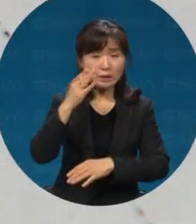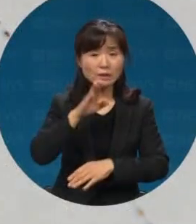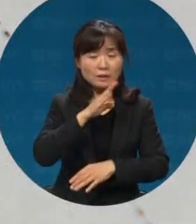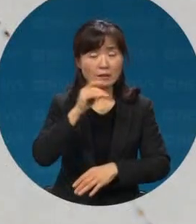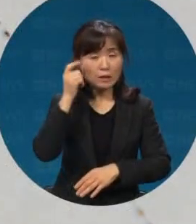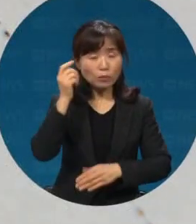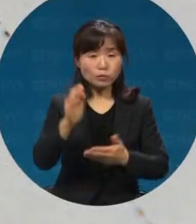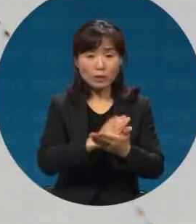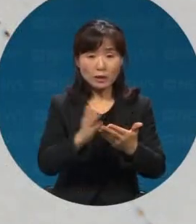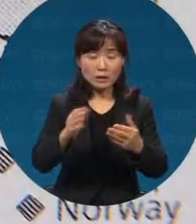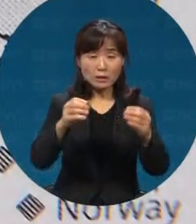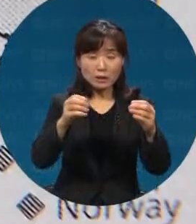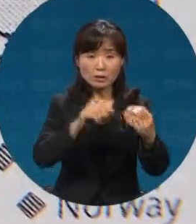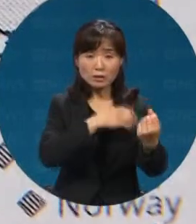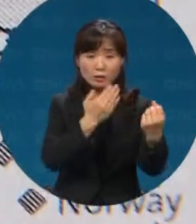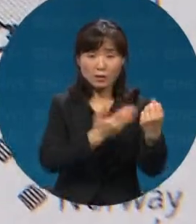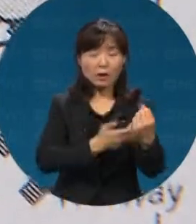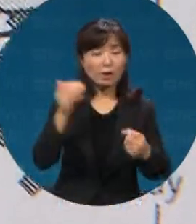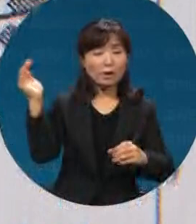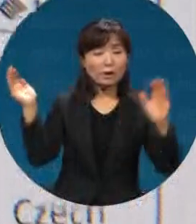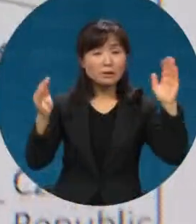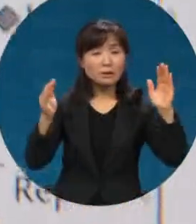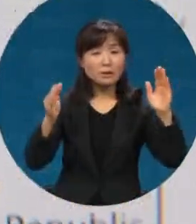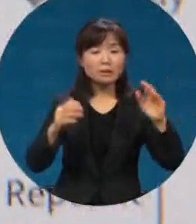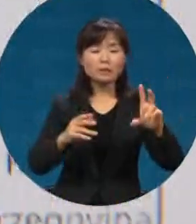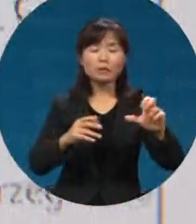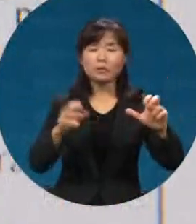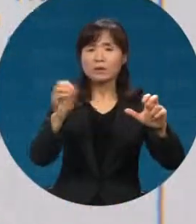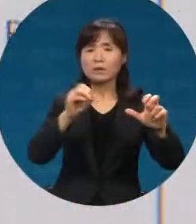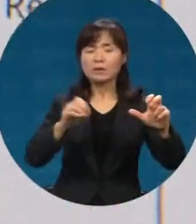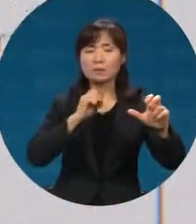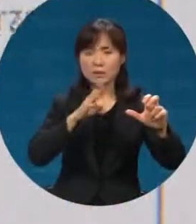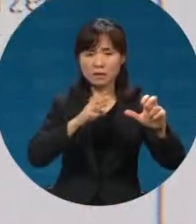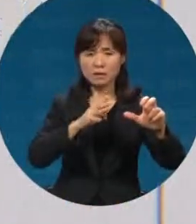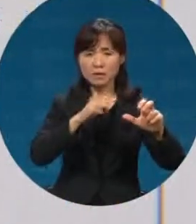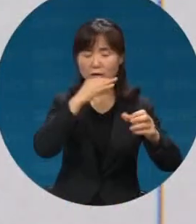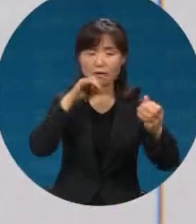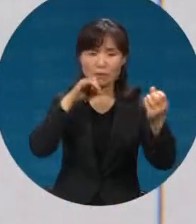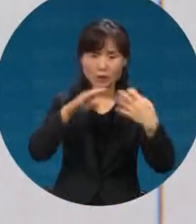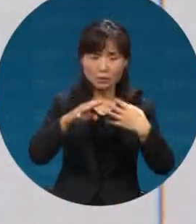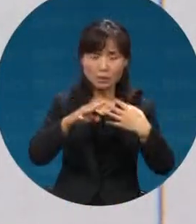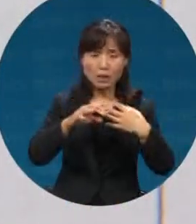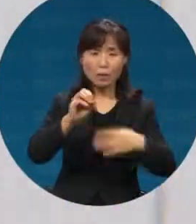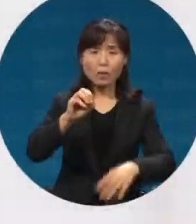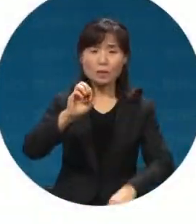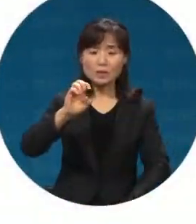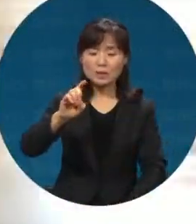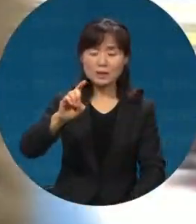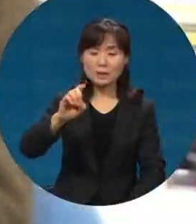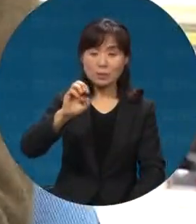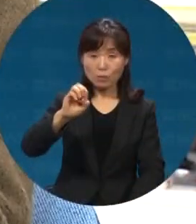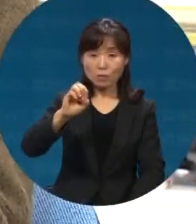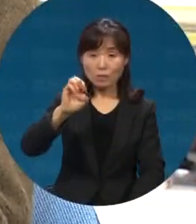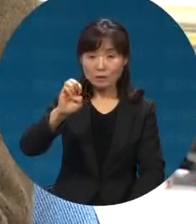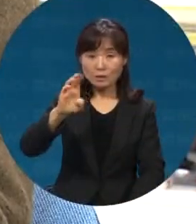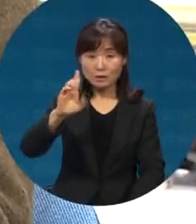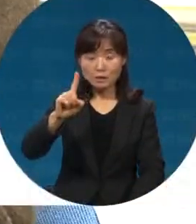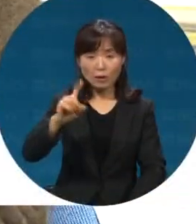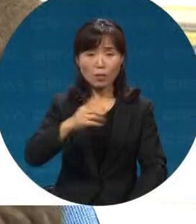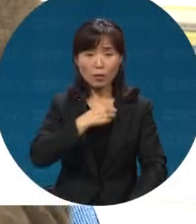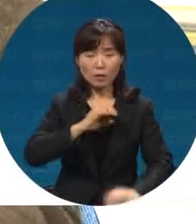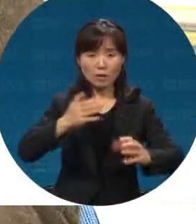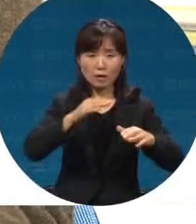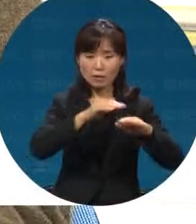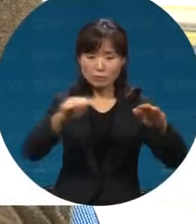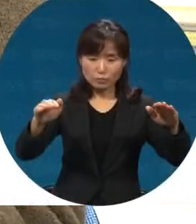우리나라 학생 25%가량만 정답을 맞추어 OECD 함창 미치지 못했습니다 어떤 편향에